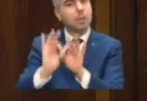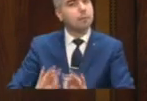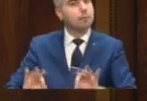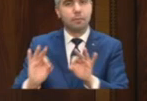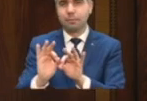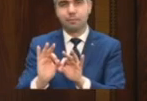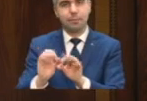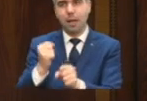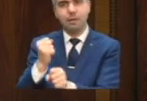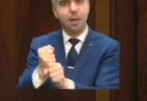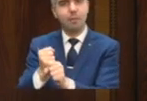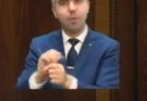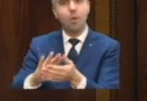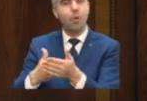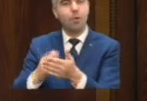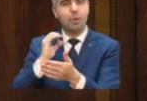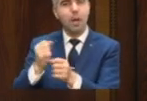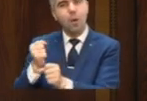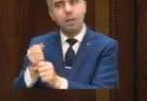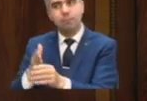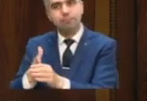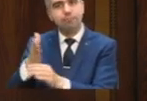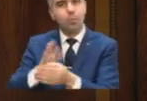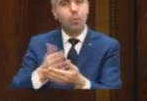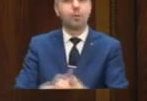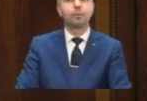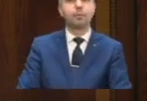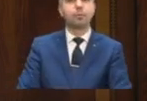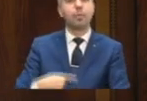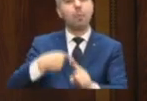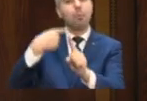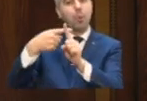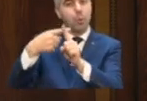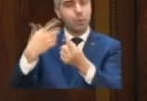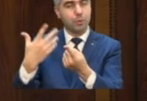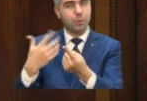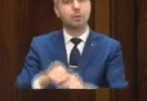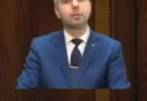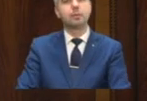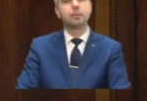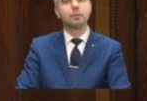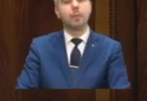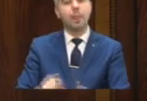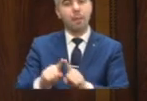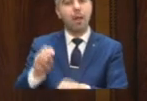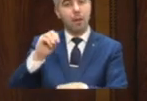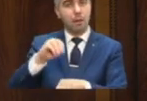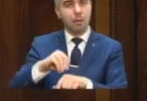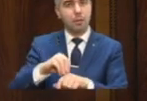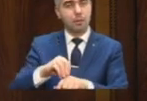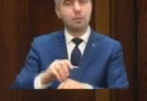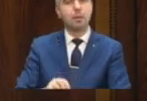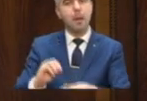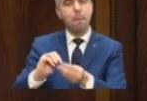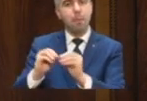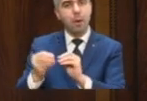الخبز وكيصرفوا بها على وليداتهم. هذا إضافة إلى هناك الجانب طبعا